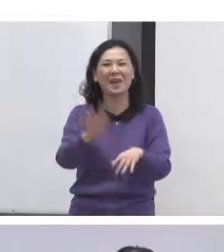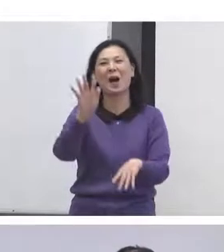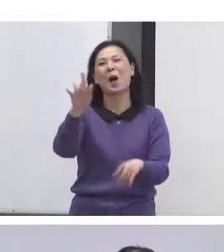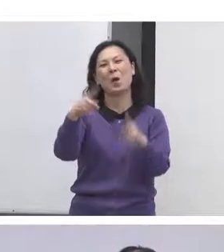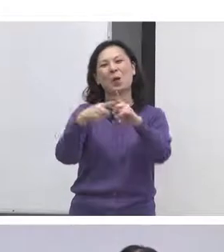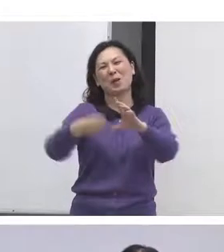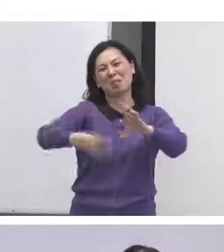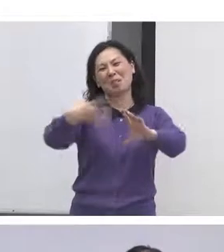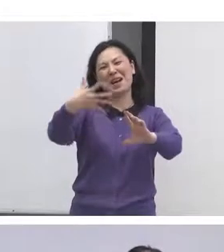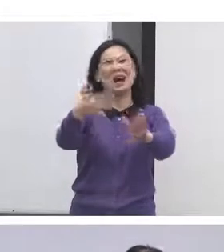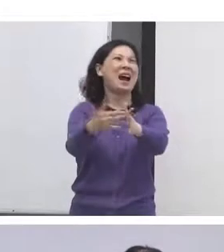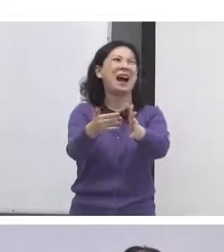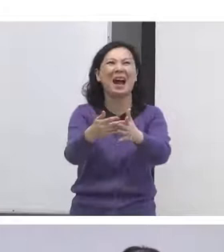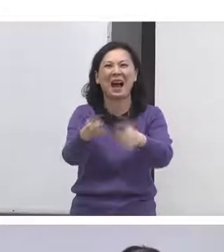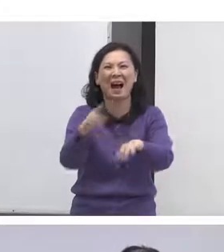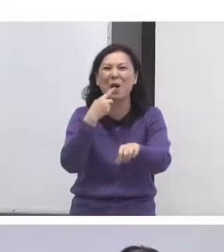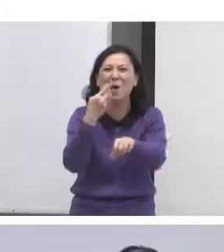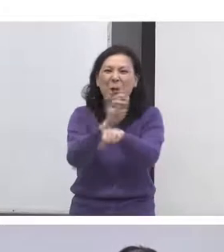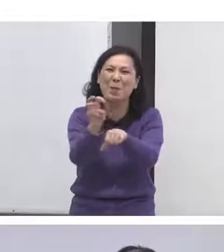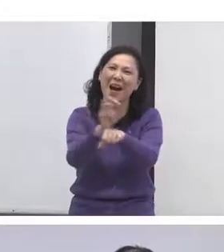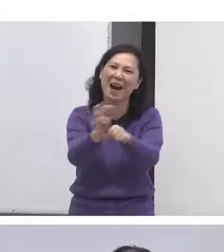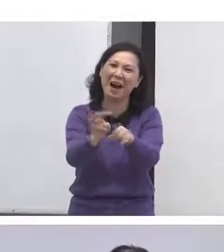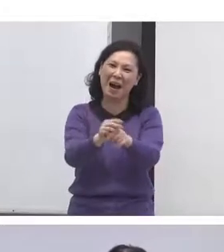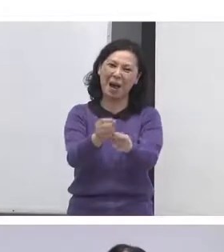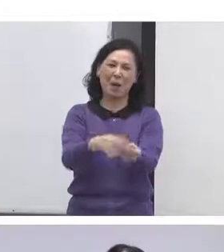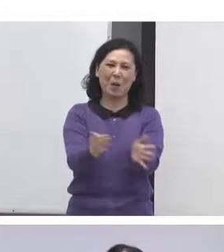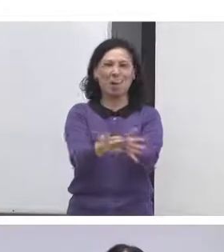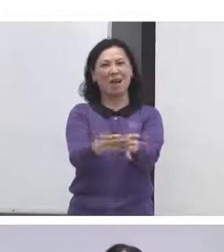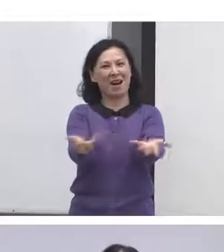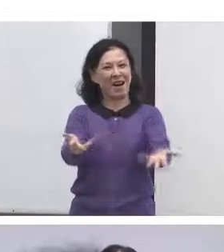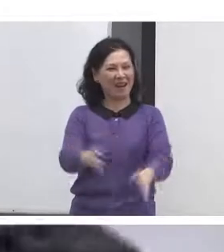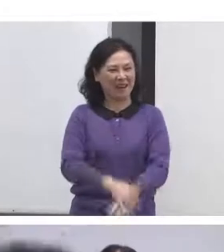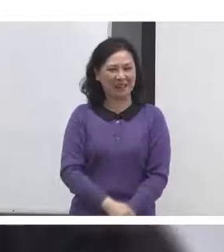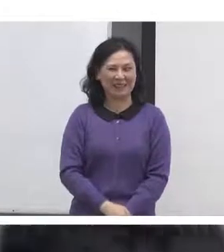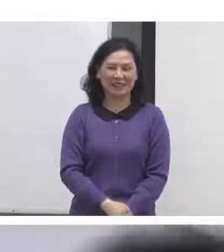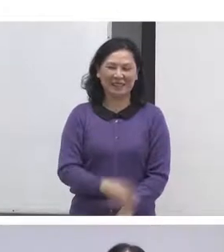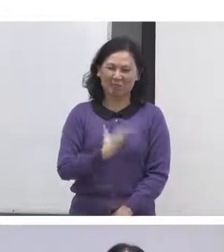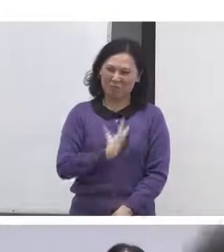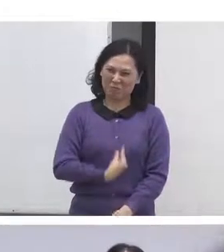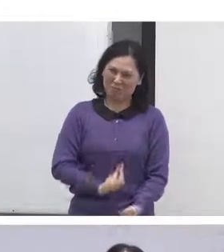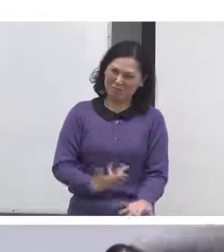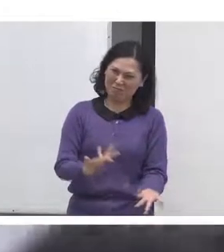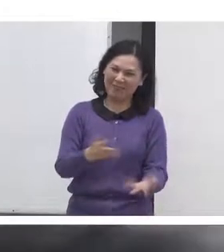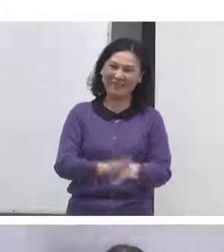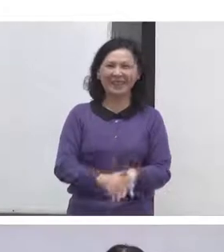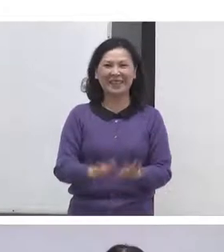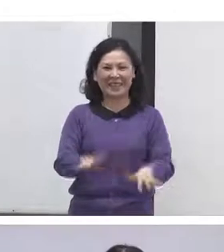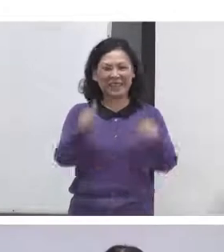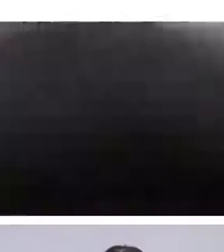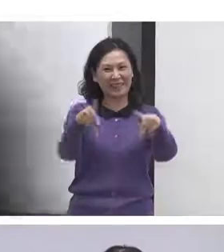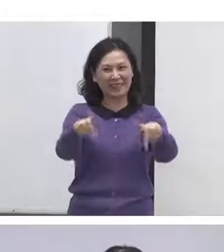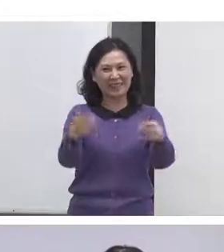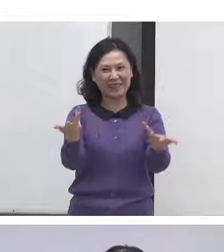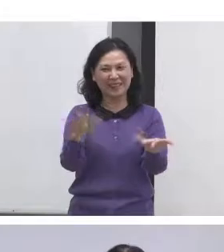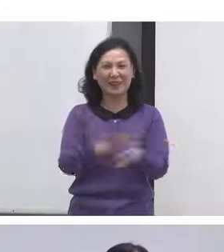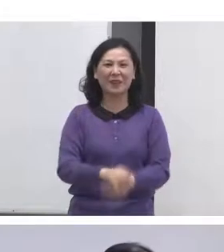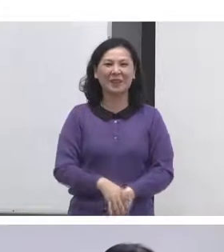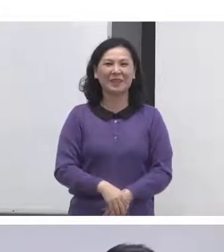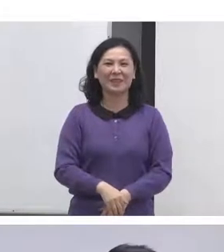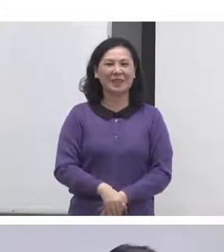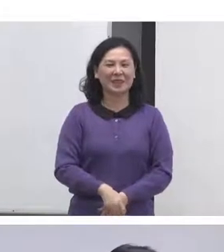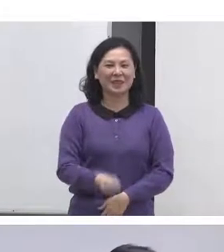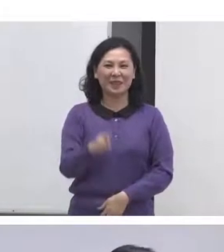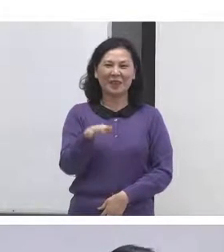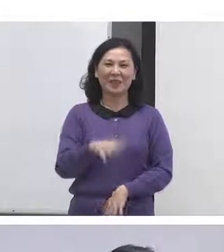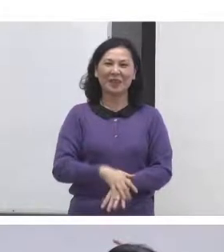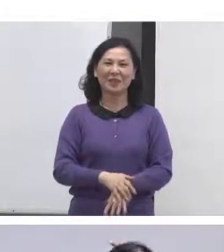好了，有，我发现了，我觉得有点伤心，因为到今天下午 可以直接刷 QR code。 对，就是到 QR